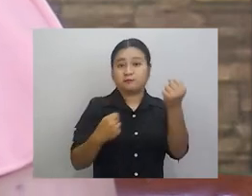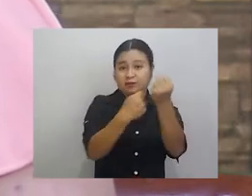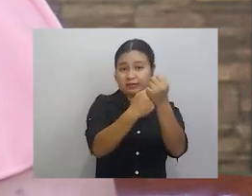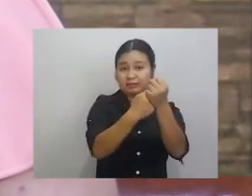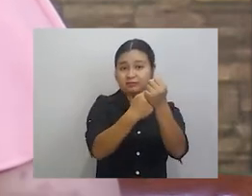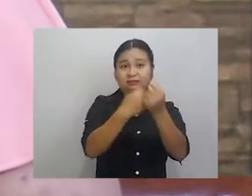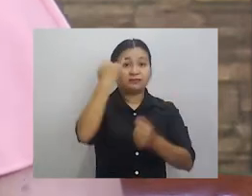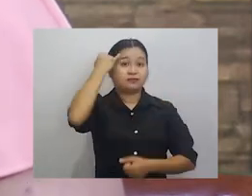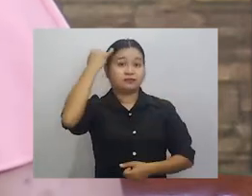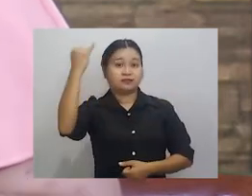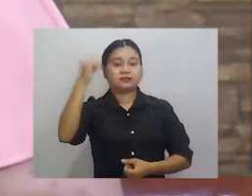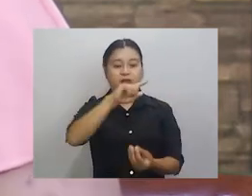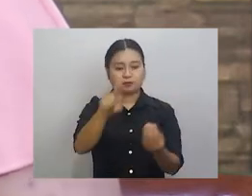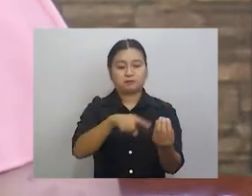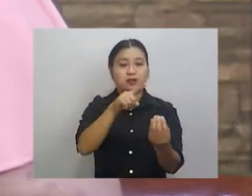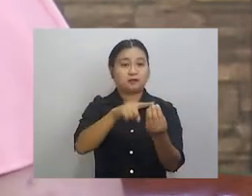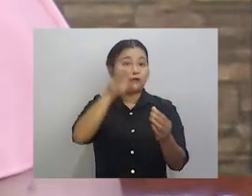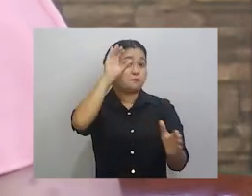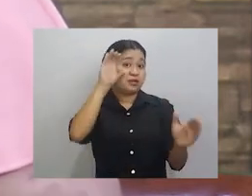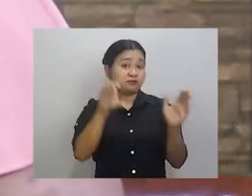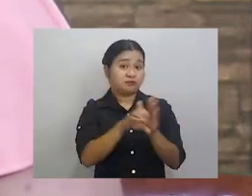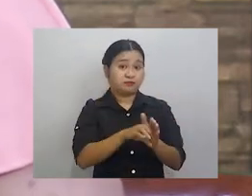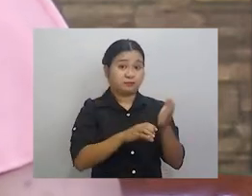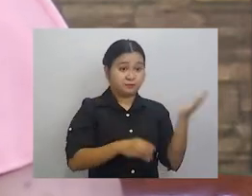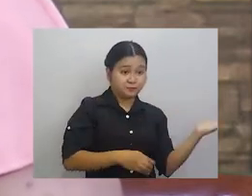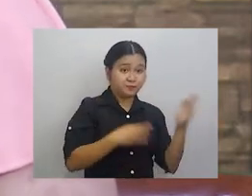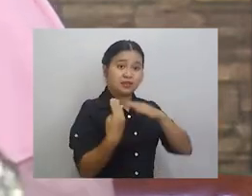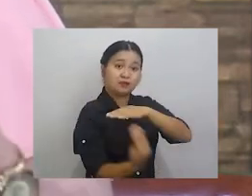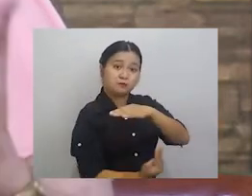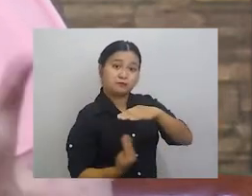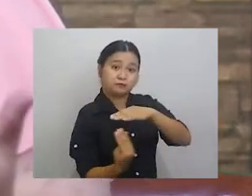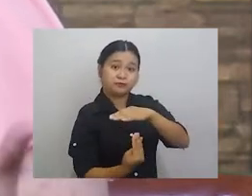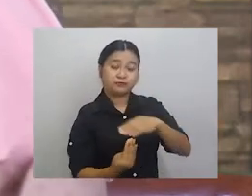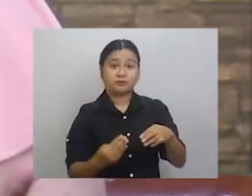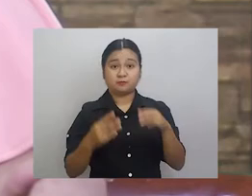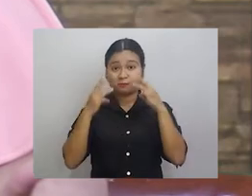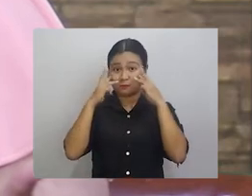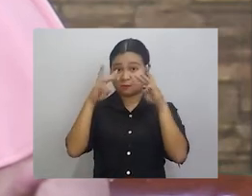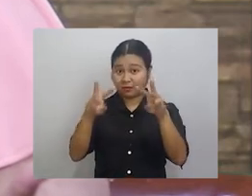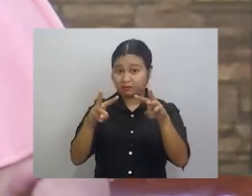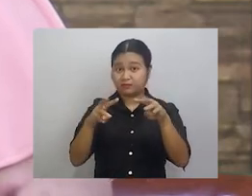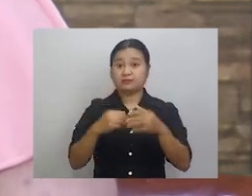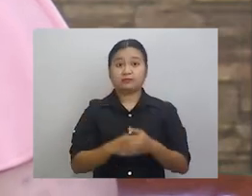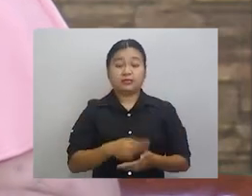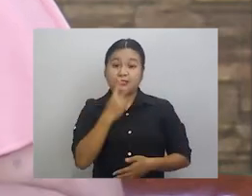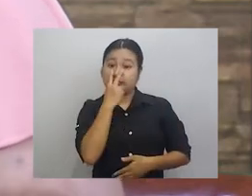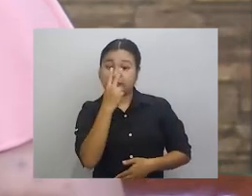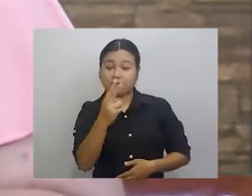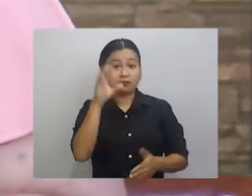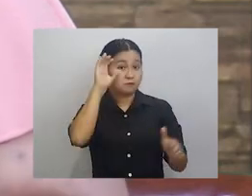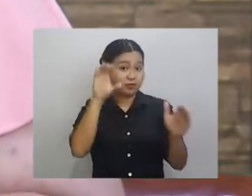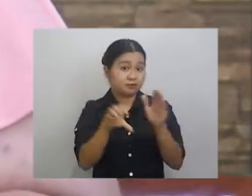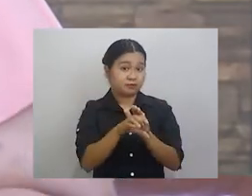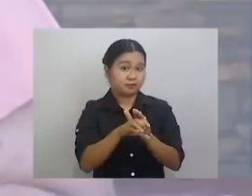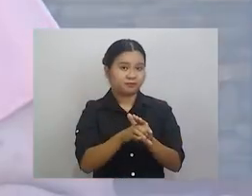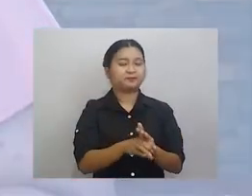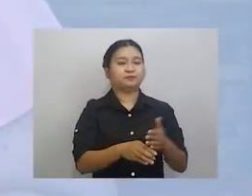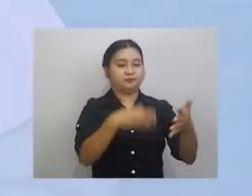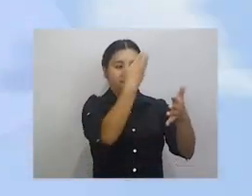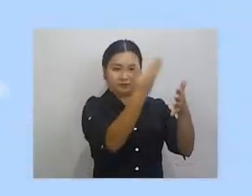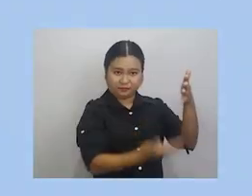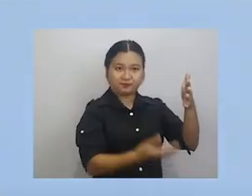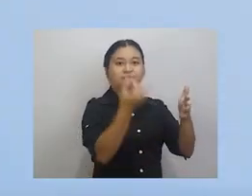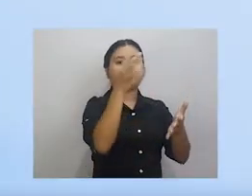sumusuportang detalye tungkol sa larawan na nasa ibaba. Tignan mabuti ang larawan. Ito ang mga